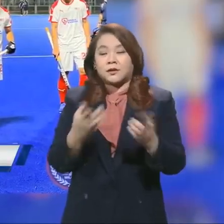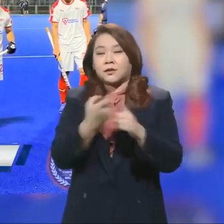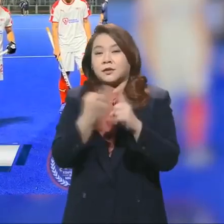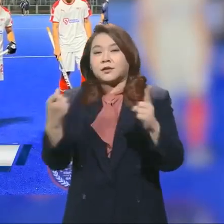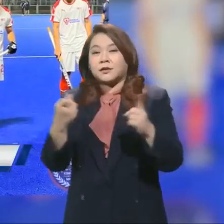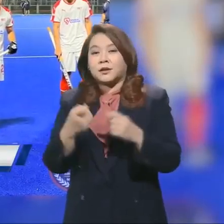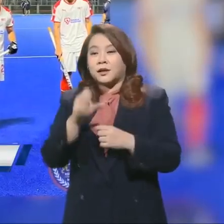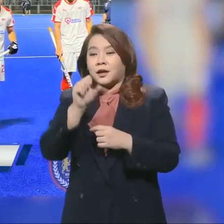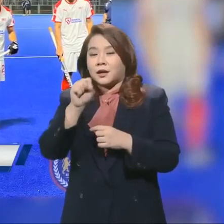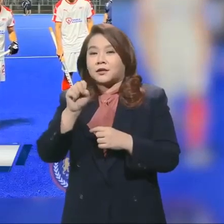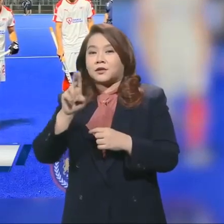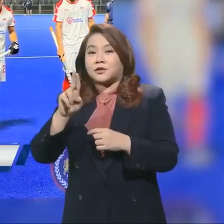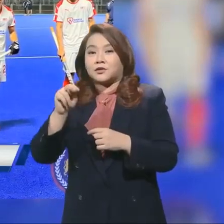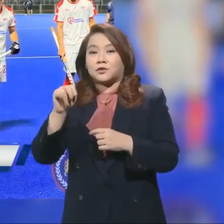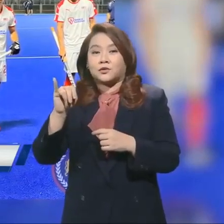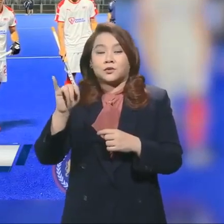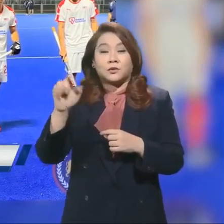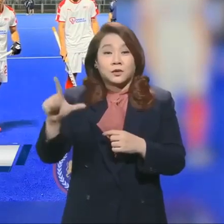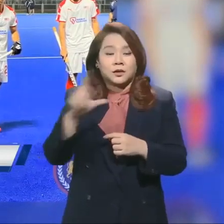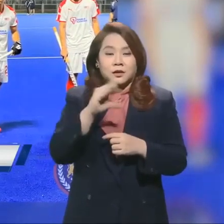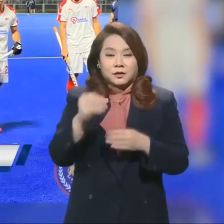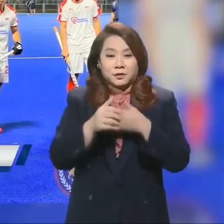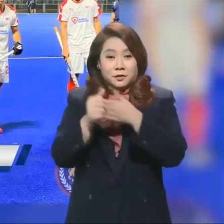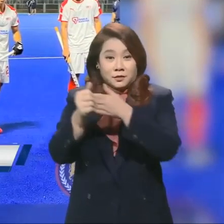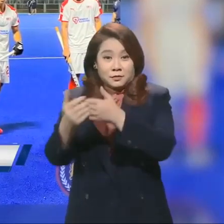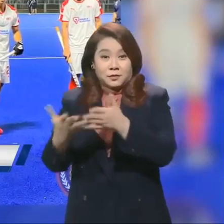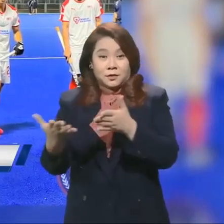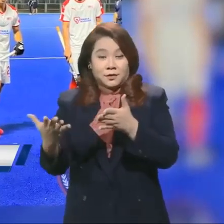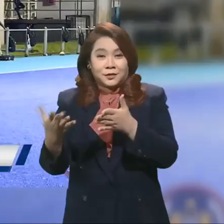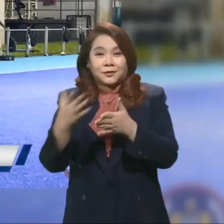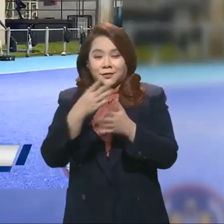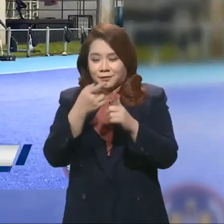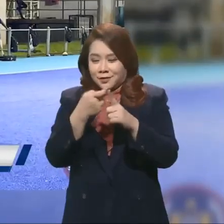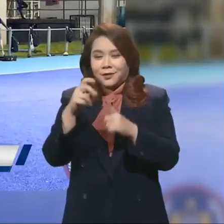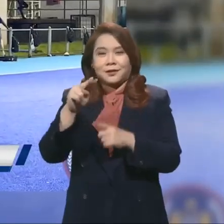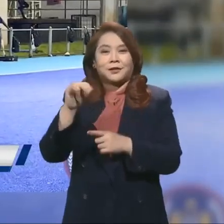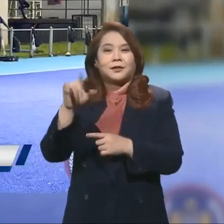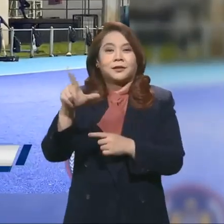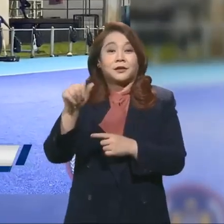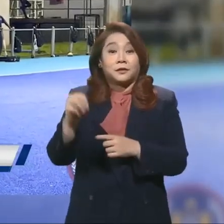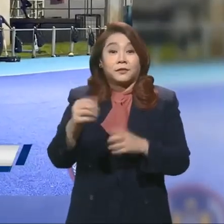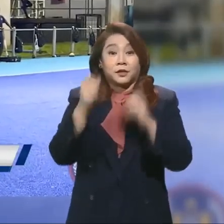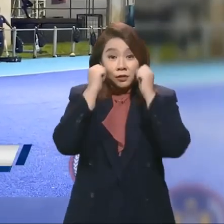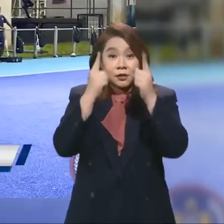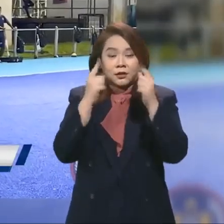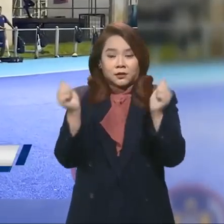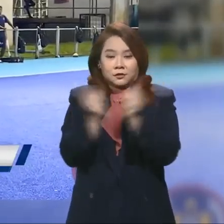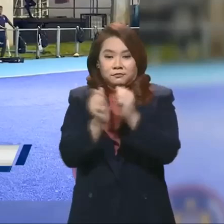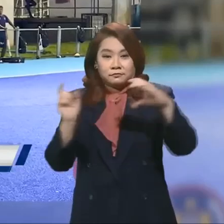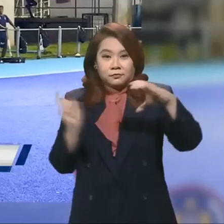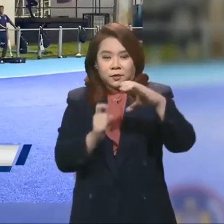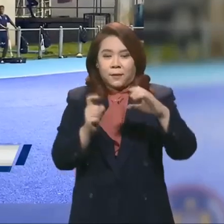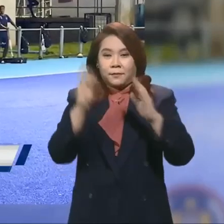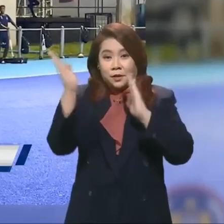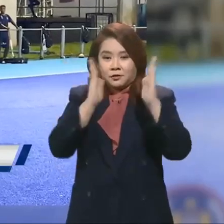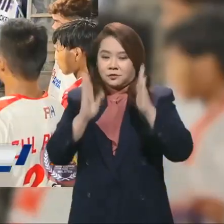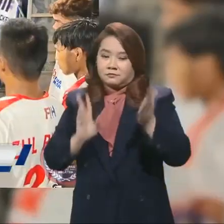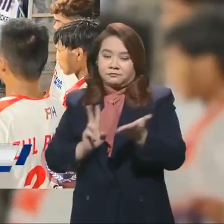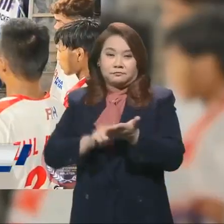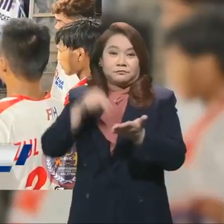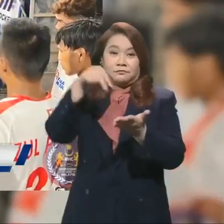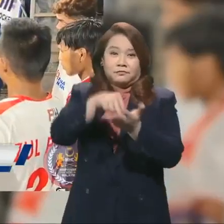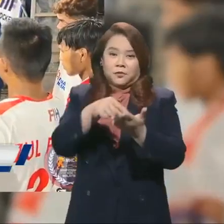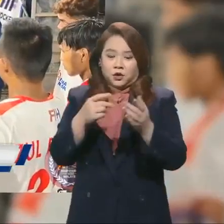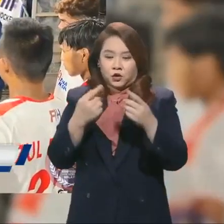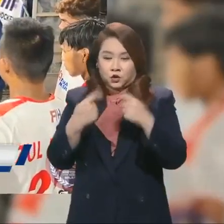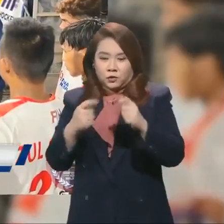Sunil sebelum India kemudiannya memimpin perlawanan menerusi Nilam Sanjib Ziz. Tersentak dengan jaringan itu, Malaysia bangkit menyamakan kedudukan